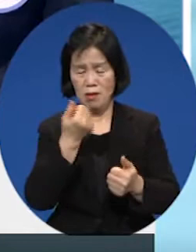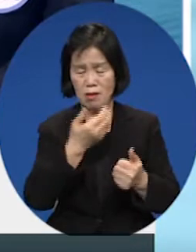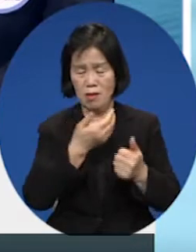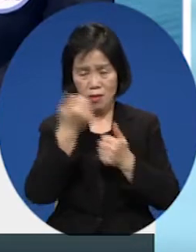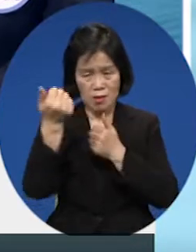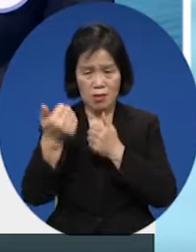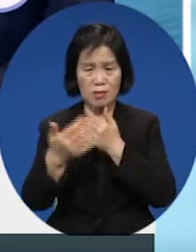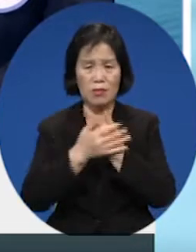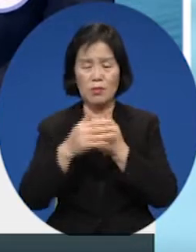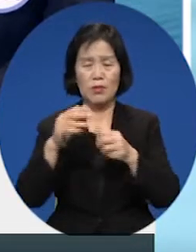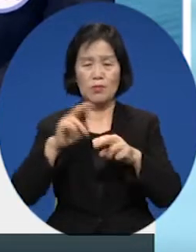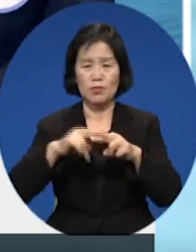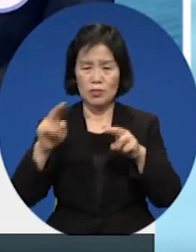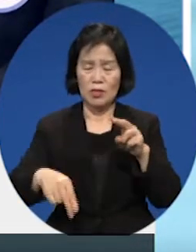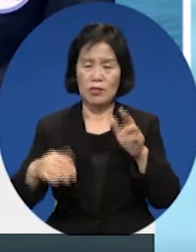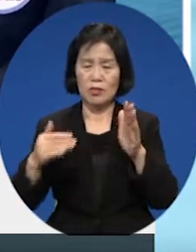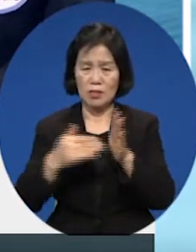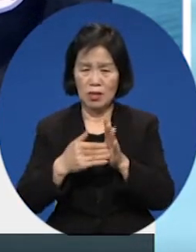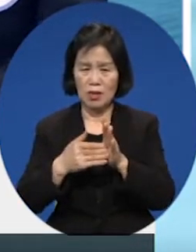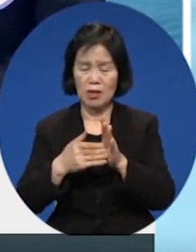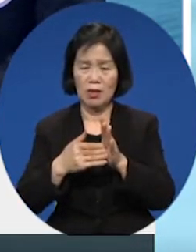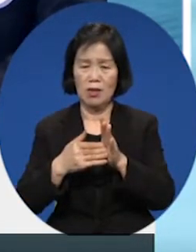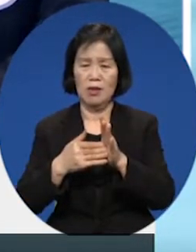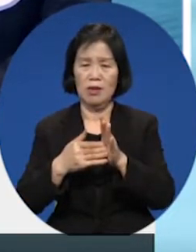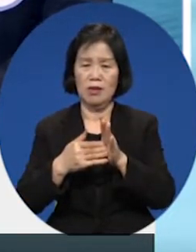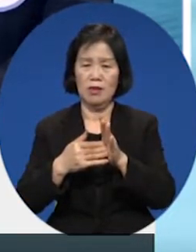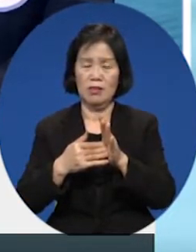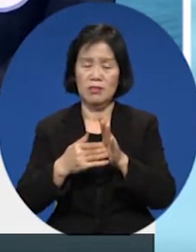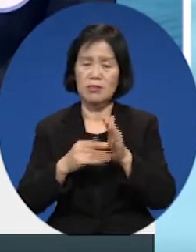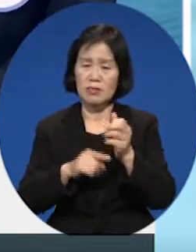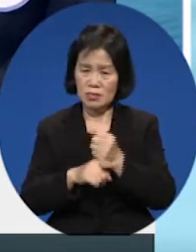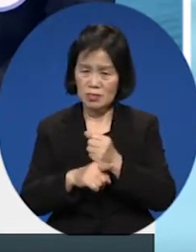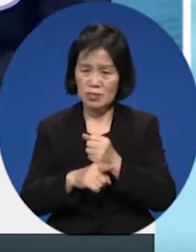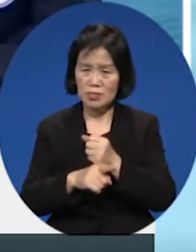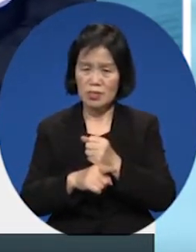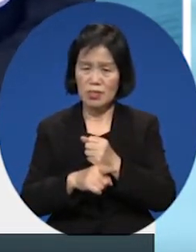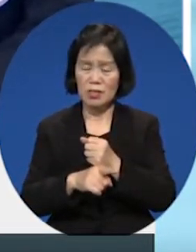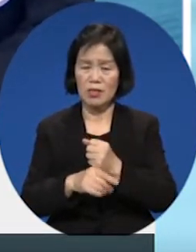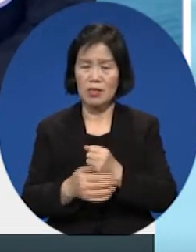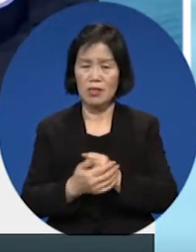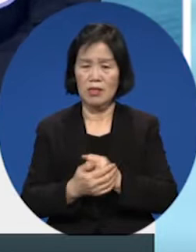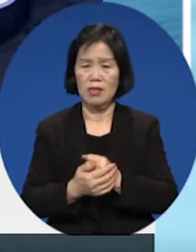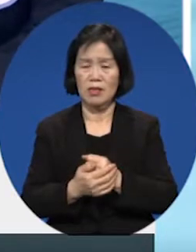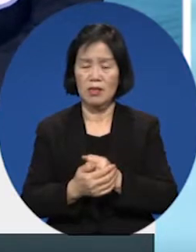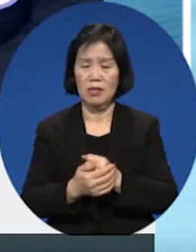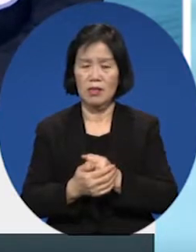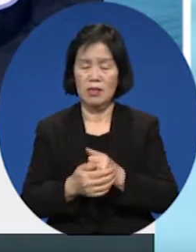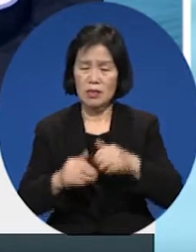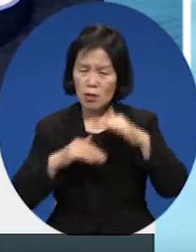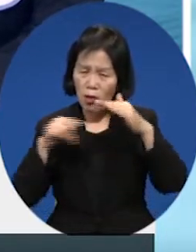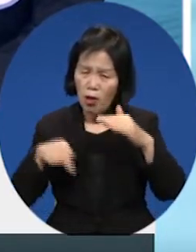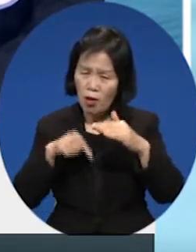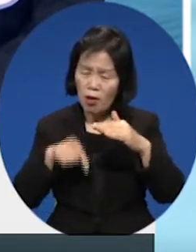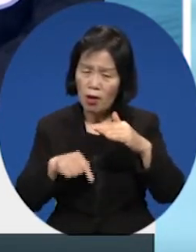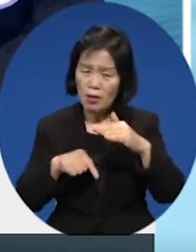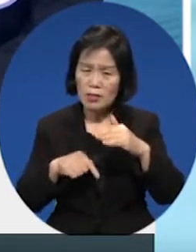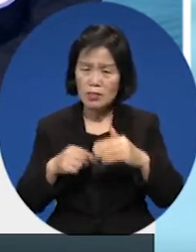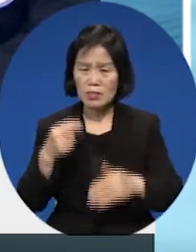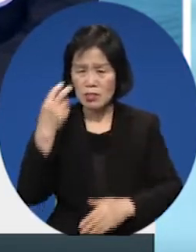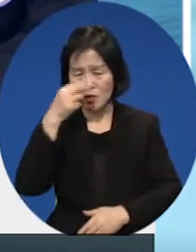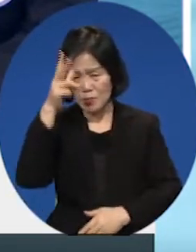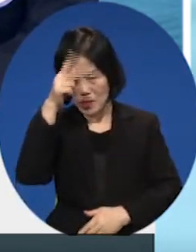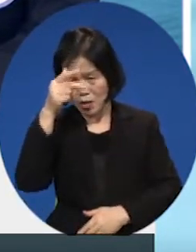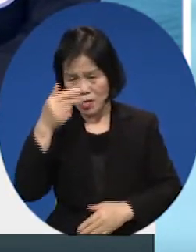그만 뒀다 4일 표현했다 라는 건데 저는 4명이 따위 있다고 봐요 검찰을 개혁하는 것이냐 아니면